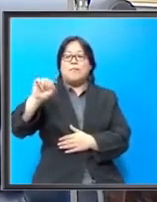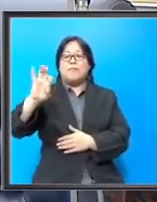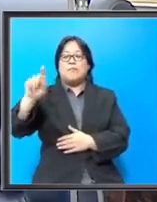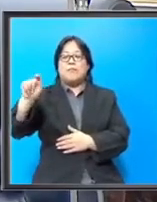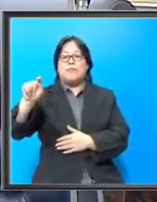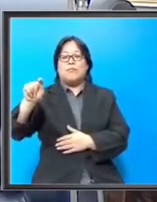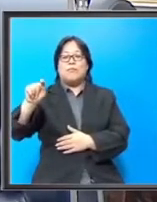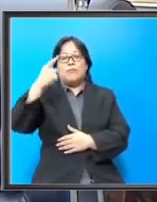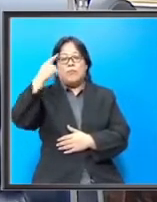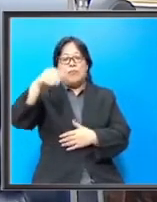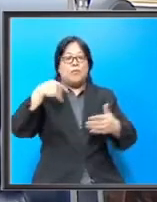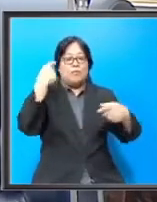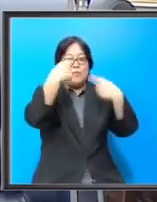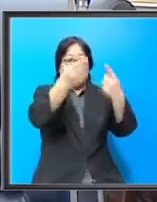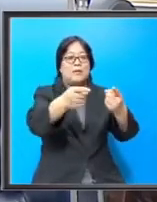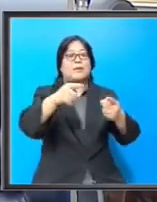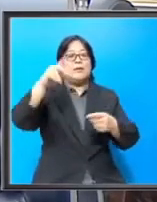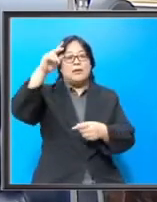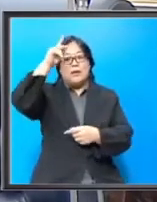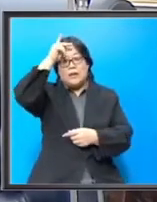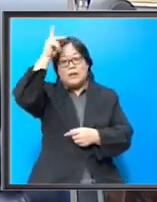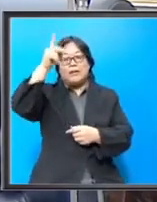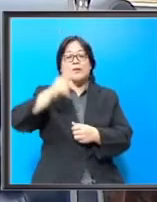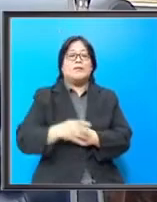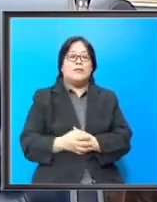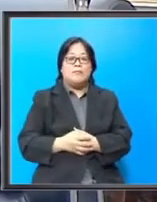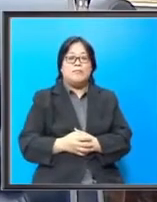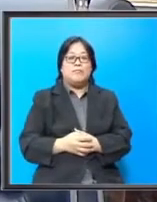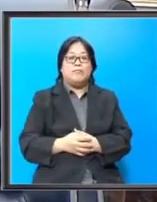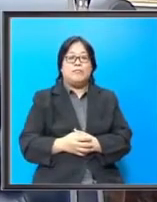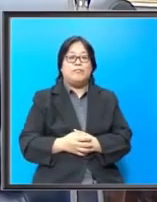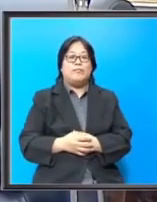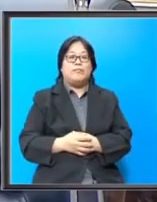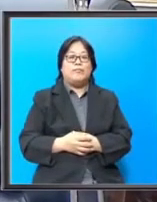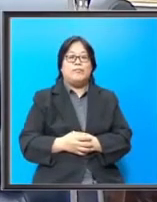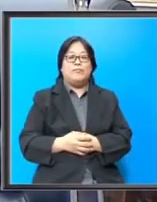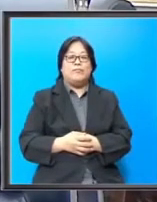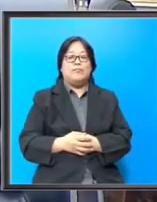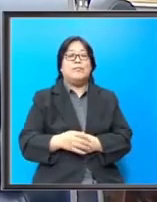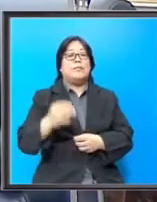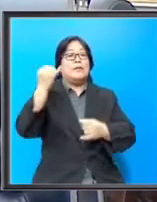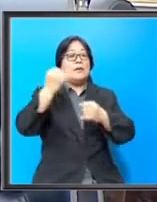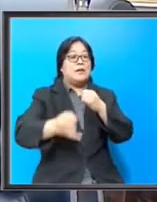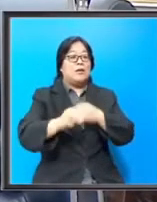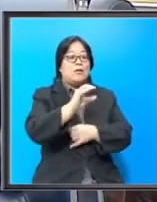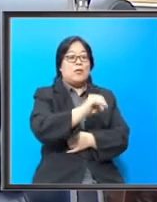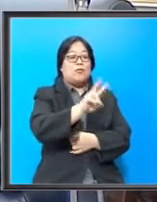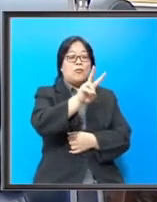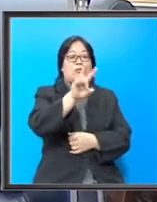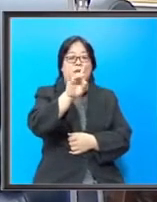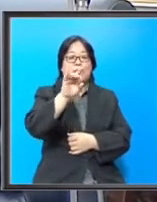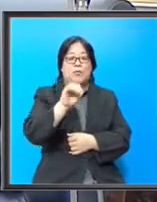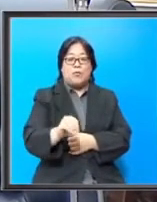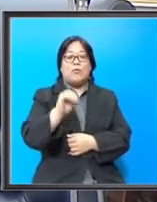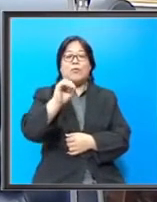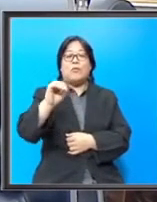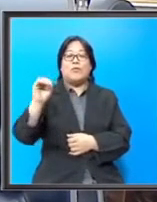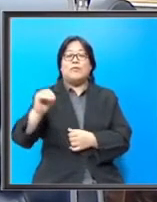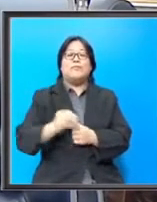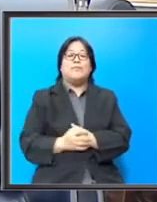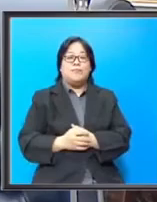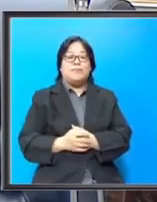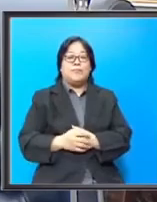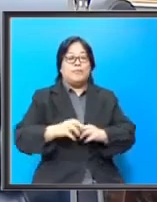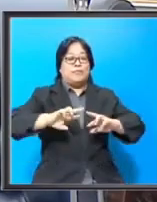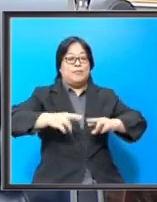masuk kenegeri Tantan eh masuk ke negeri Kelantan Darul Naim yang terakhir kosong 2800